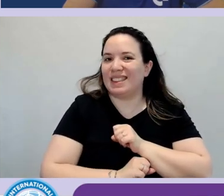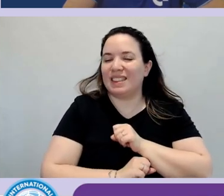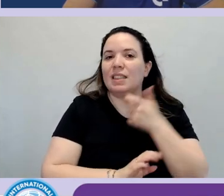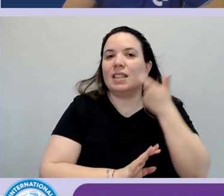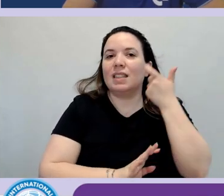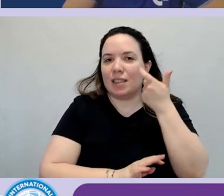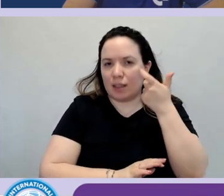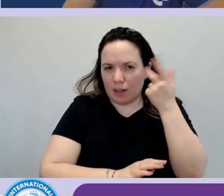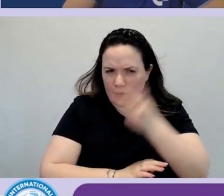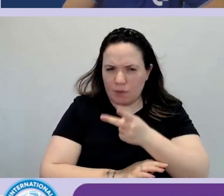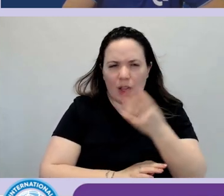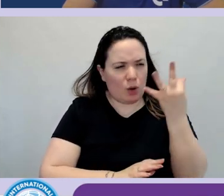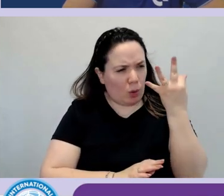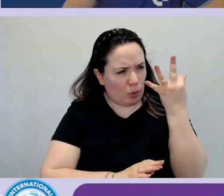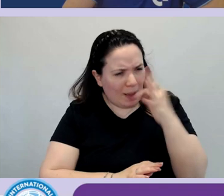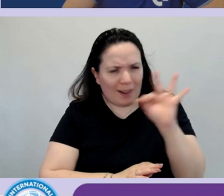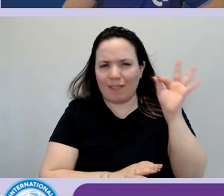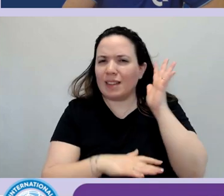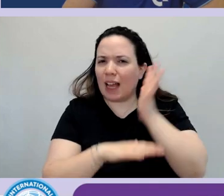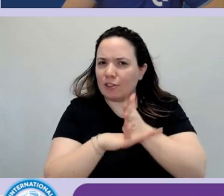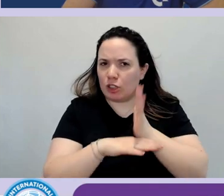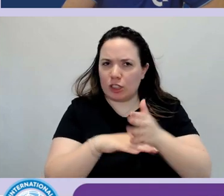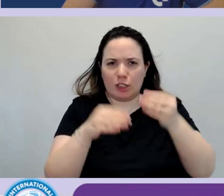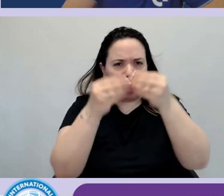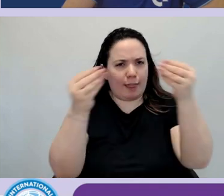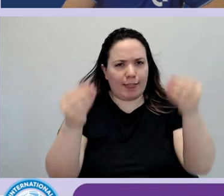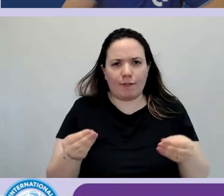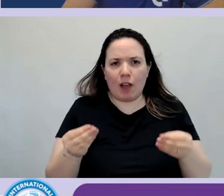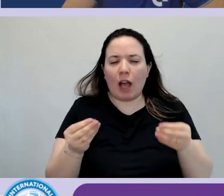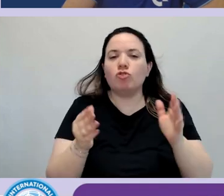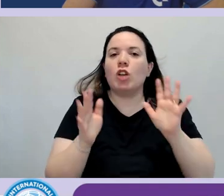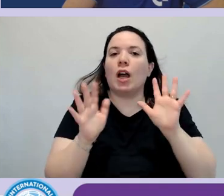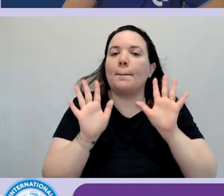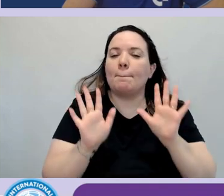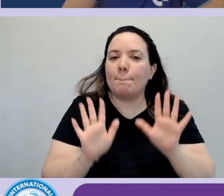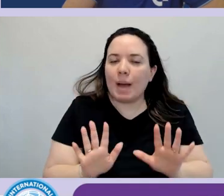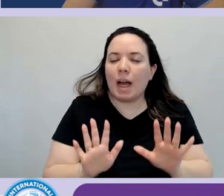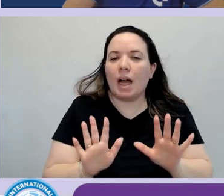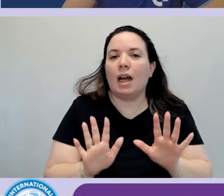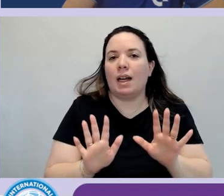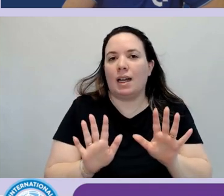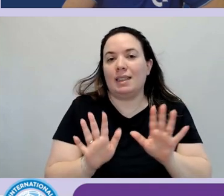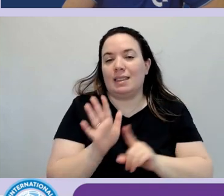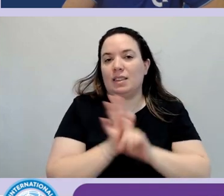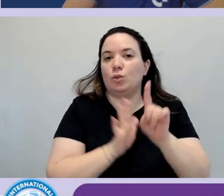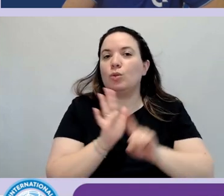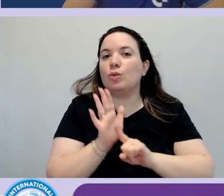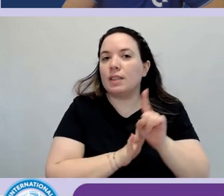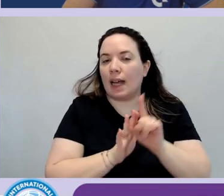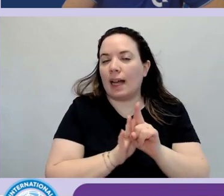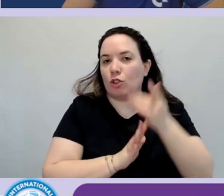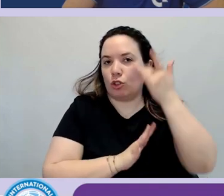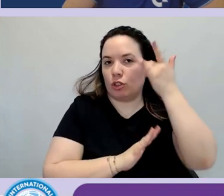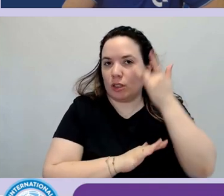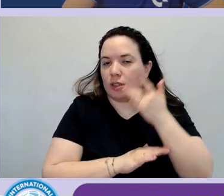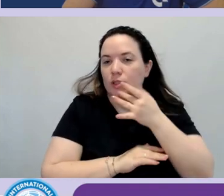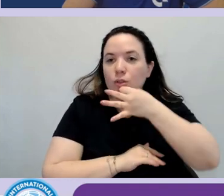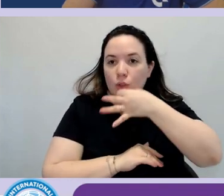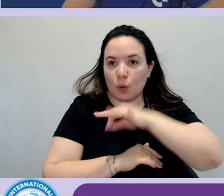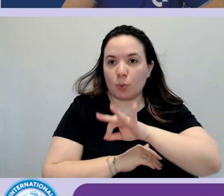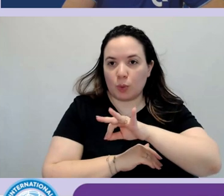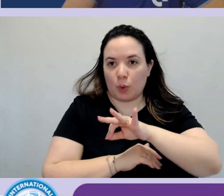ancorché perfette e accessibili dal punto di vista dell'interfaccia Però diciamo che risultati che danno e